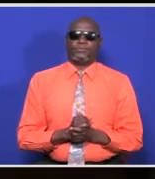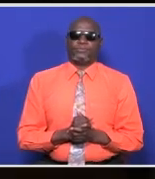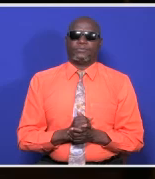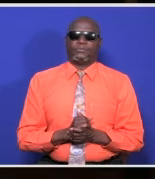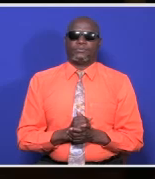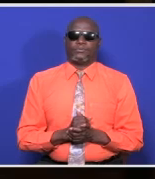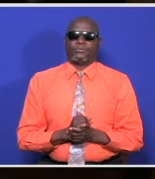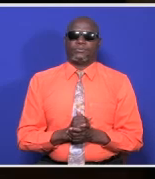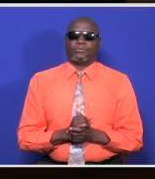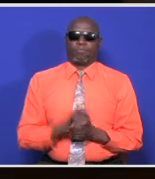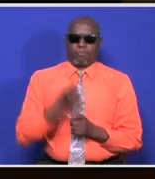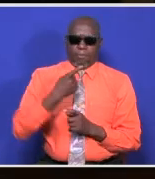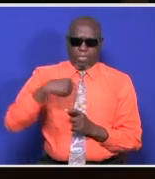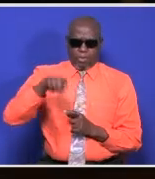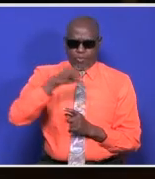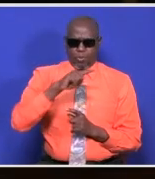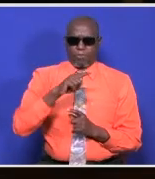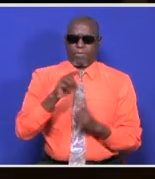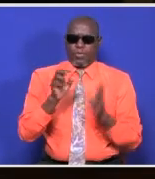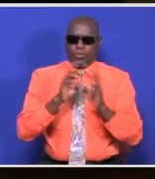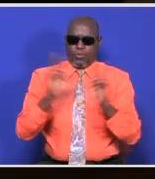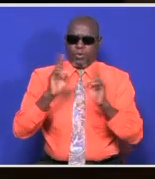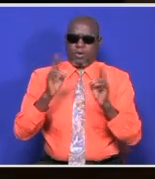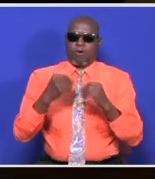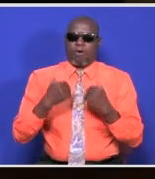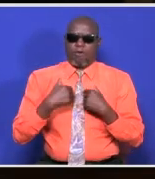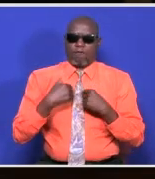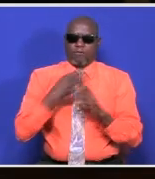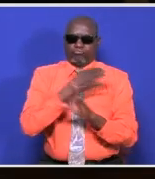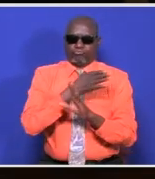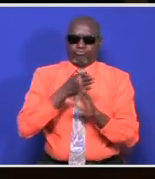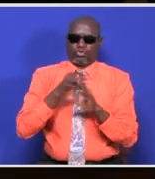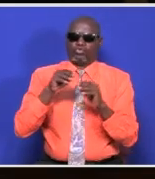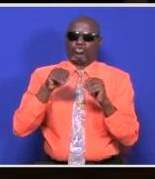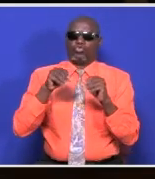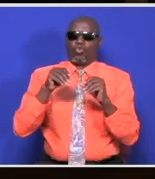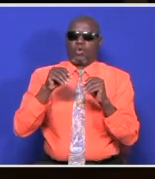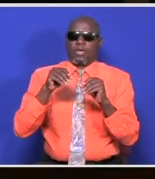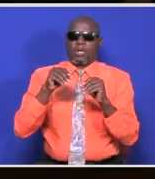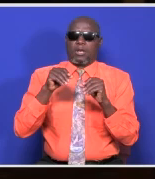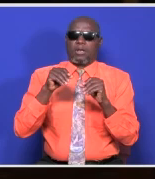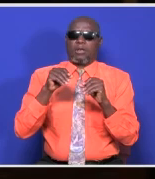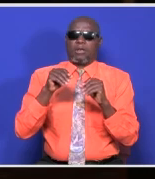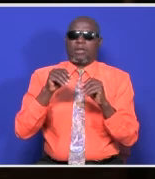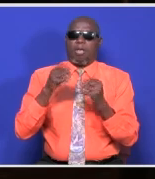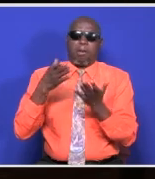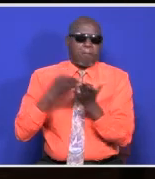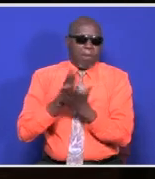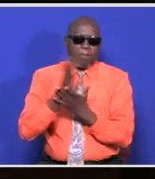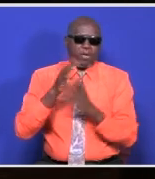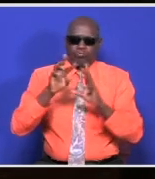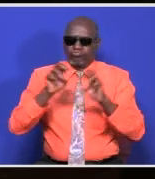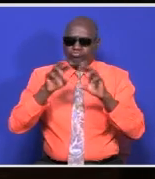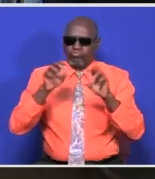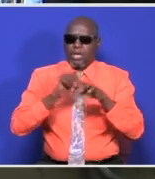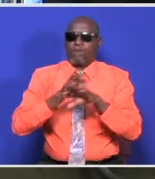We already have, like I said, soil fertility mapping that will influence decision making when it